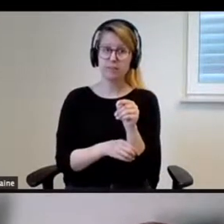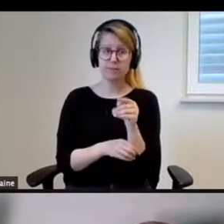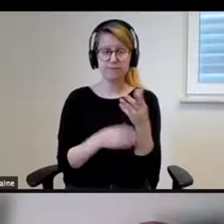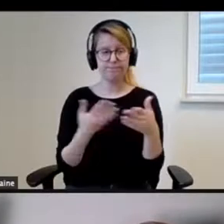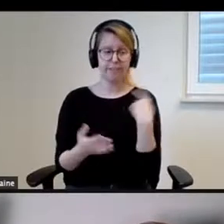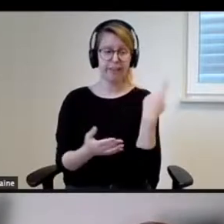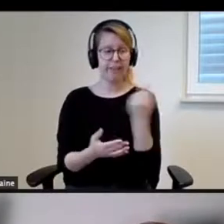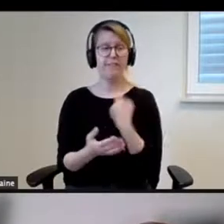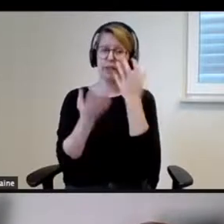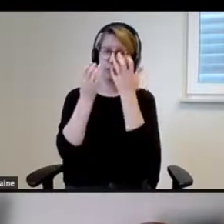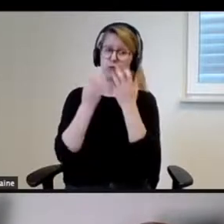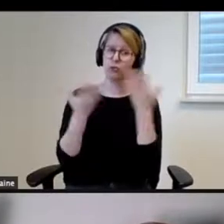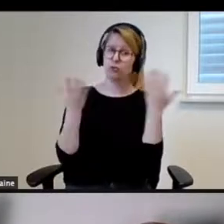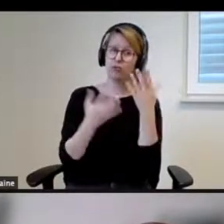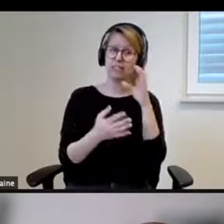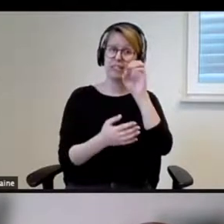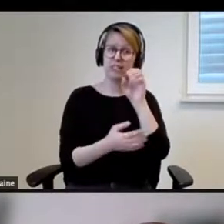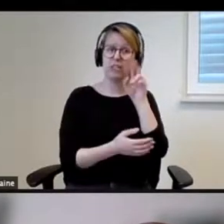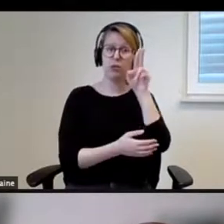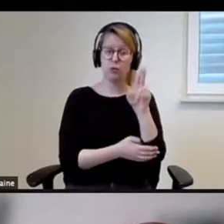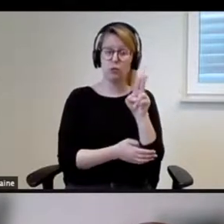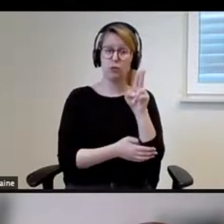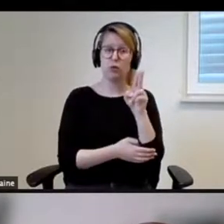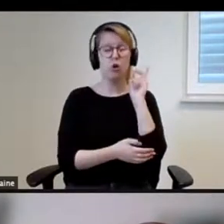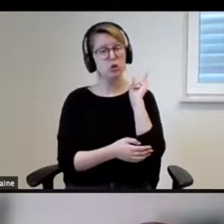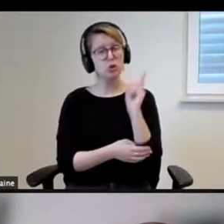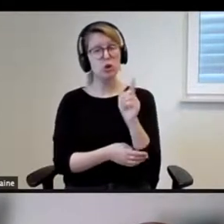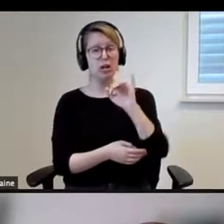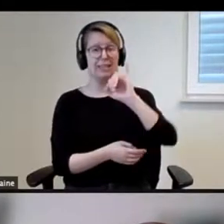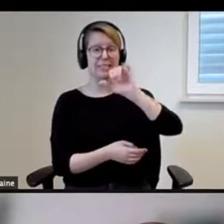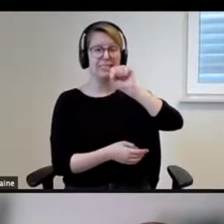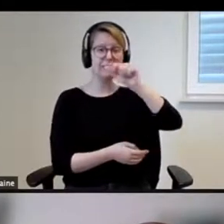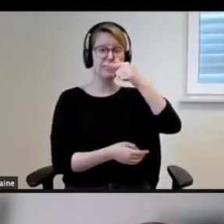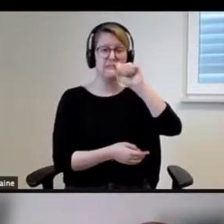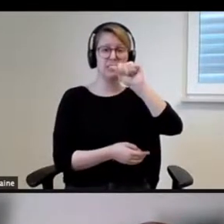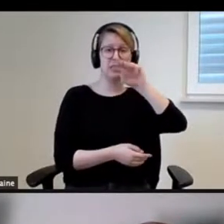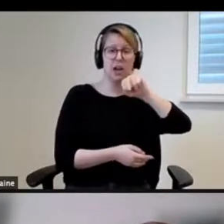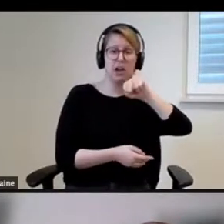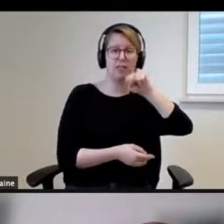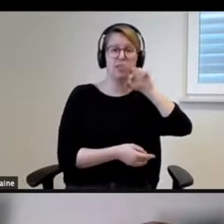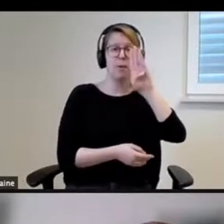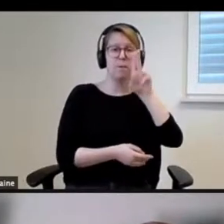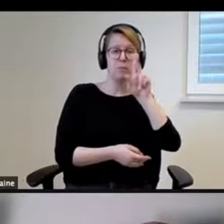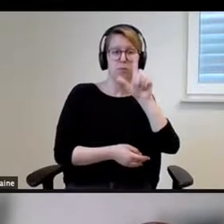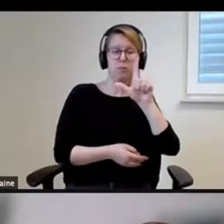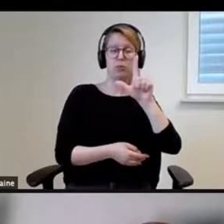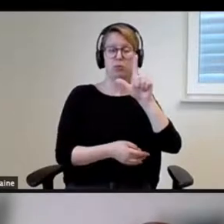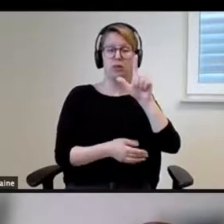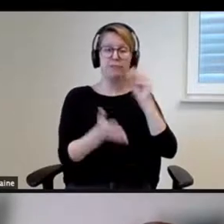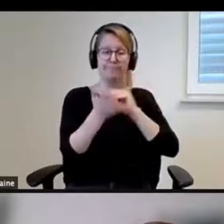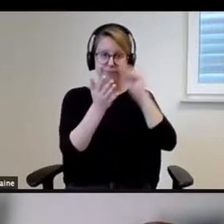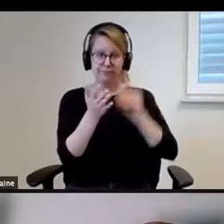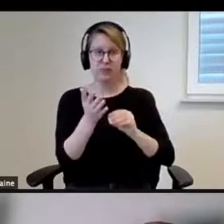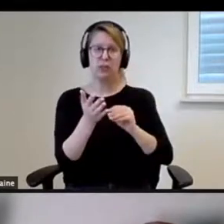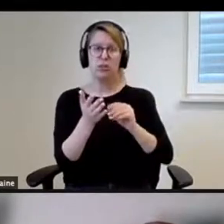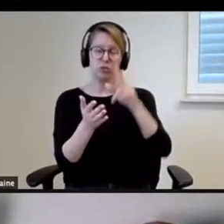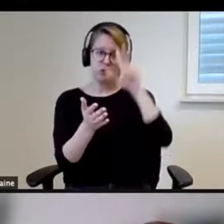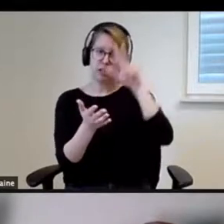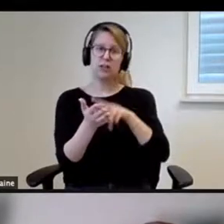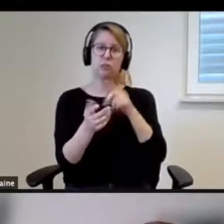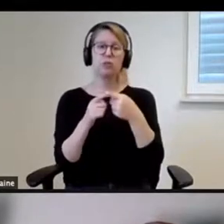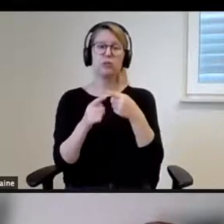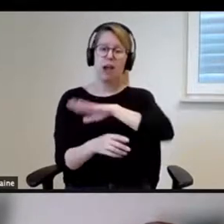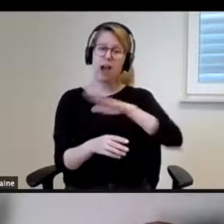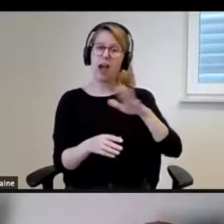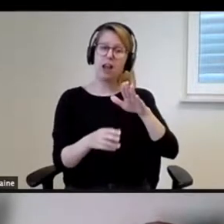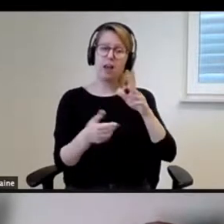d'Istanbul et que tous les pays membres, d'ailleurs, la ratifient, parce qu'il y a toujours des pays membres qui ne veulent pas la ratifier. Nous avons maintenant le problème avec la Pologne.